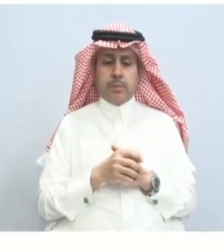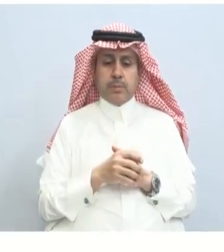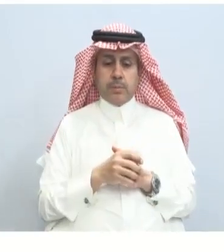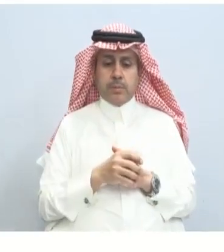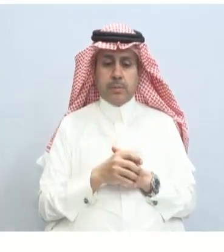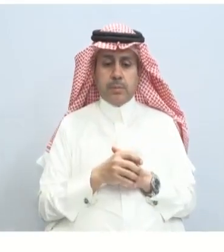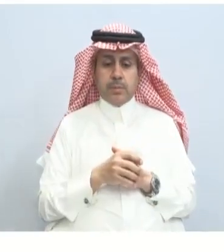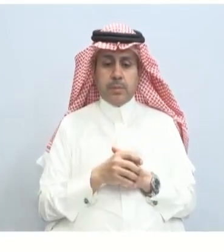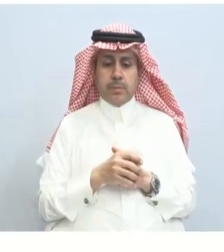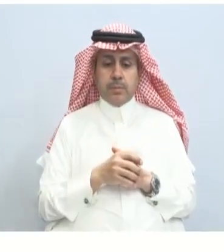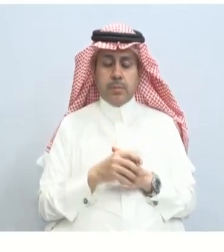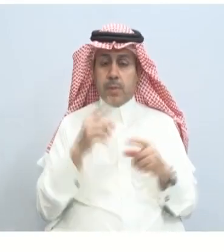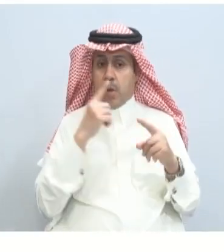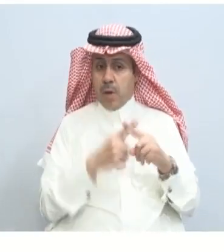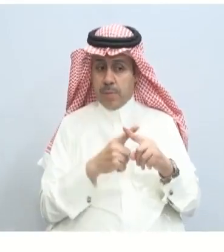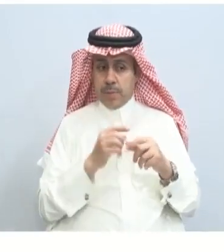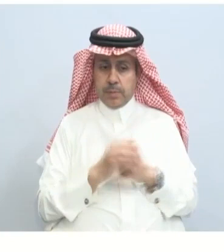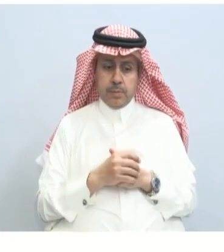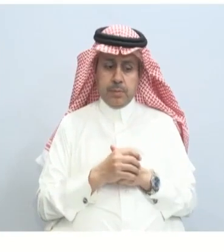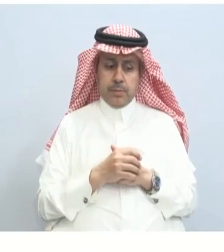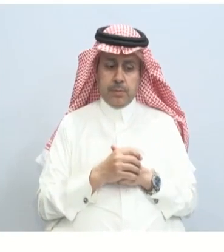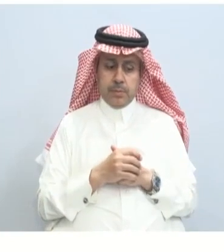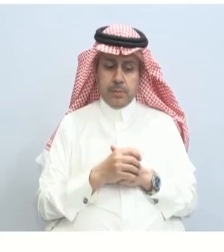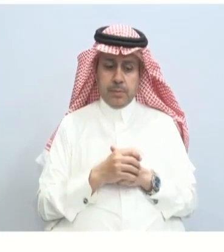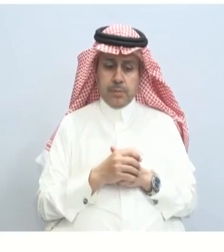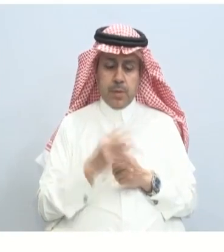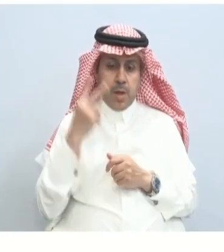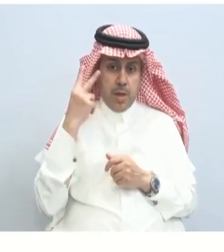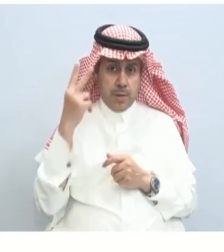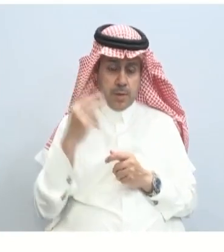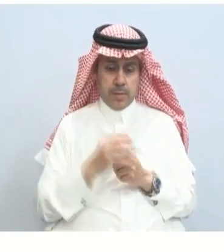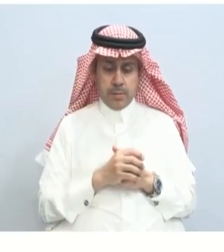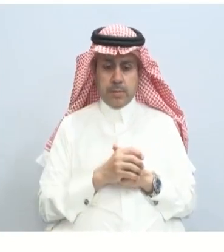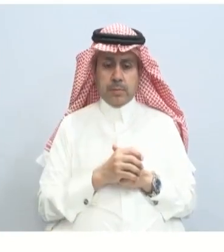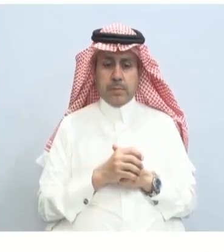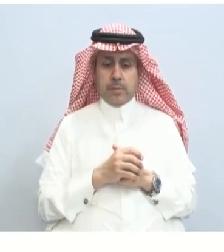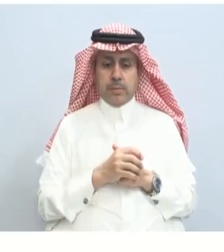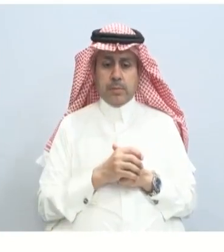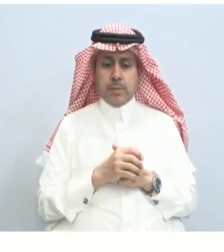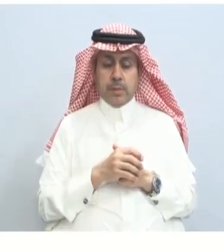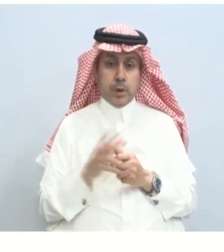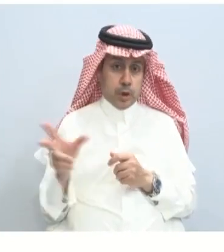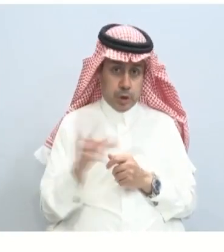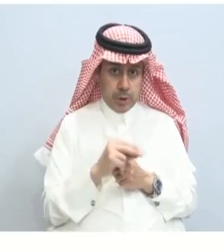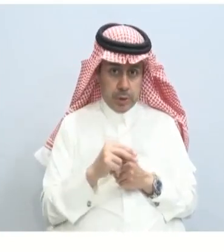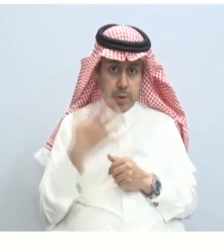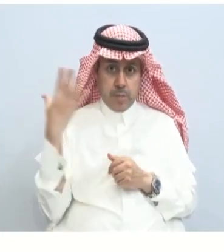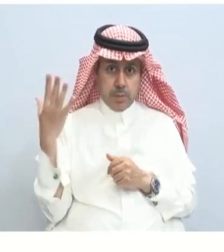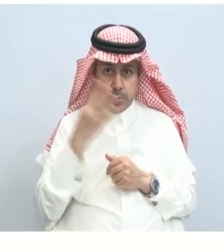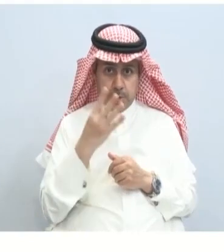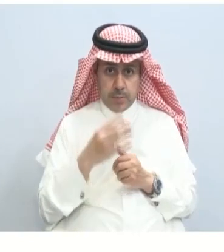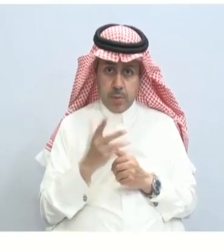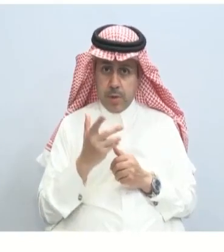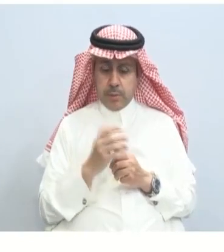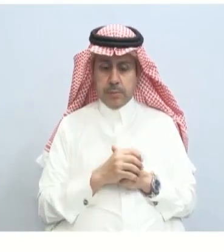امامي وضربتها في اثنين ضربتها في اثنين هل بتعطيني 45 درجه ولا لا خلونا